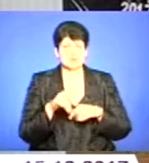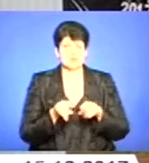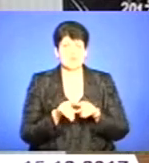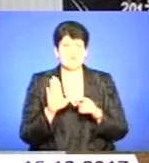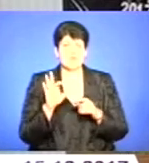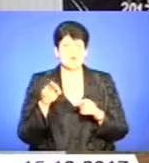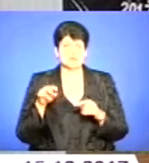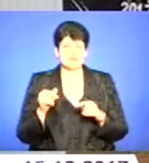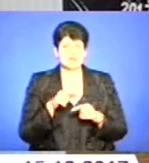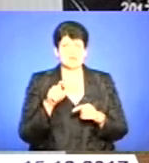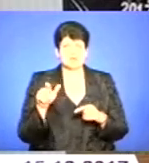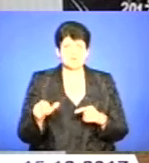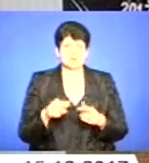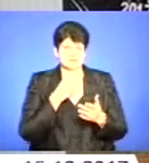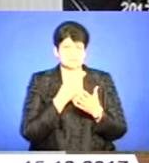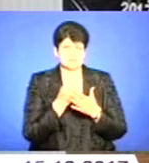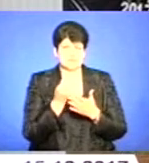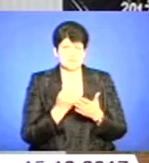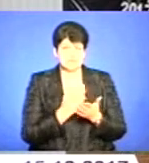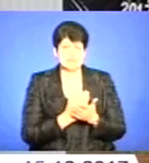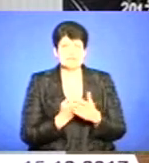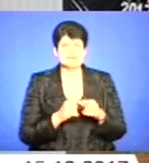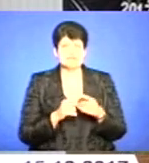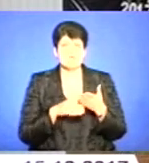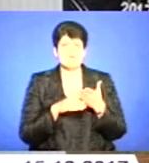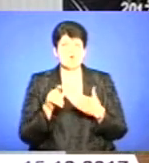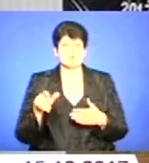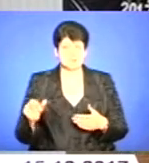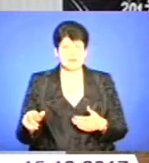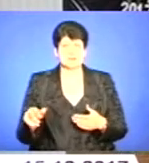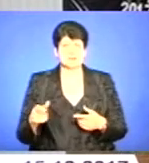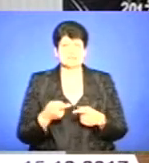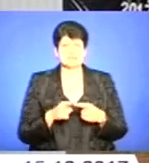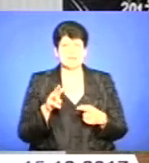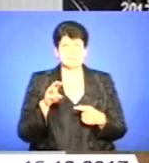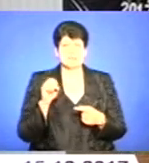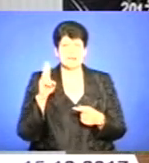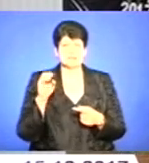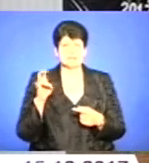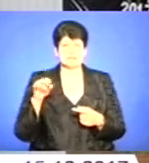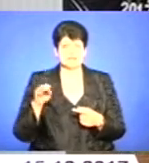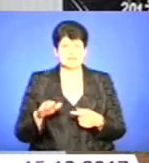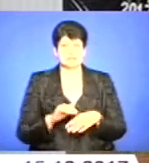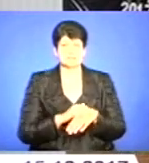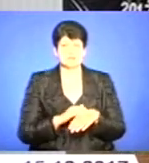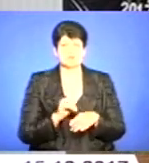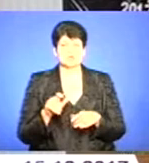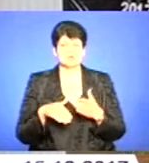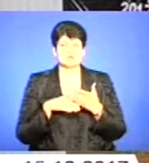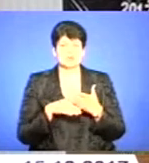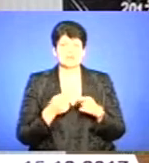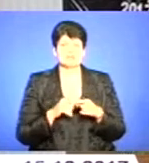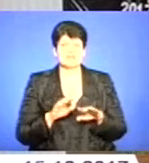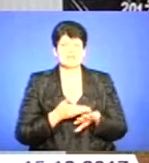Тим людям, які там зображені на фото, це і волонтери, це і меценати, благодійники, це люди, які допомагали в цей важкий